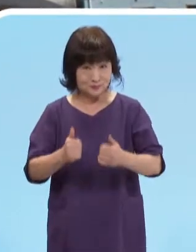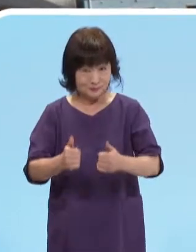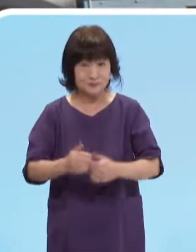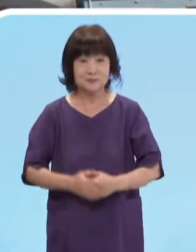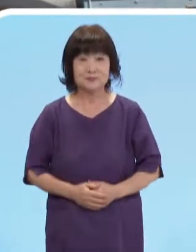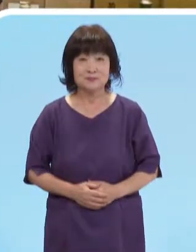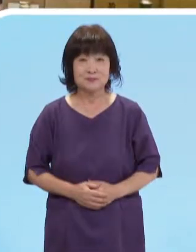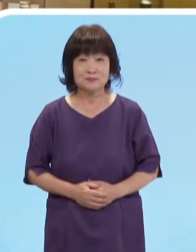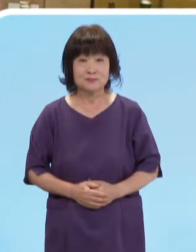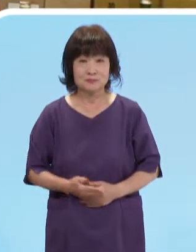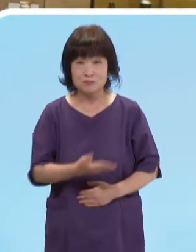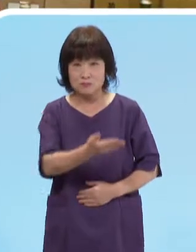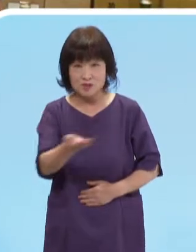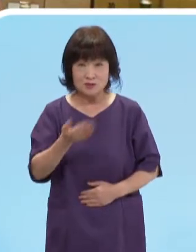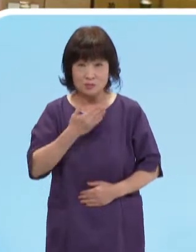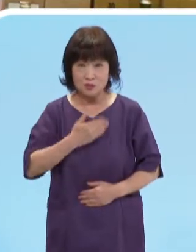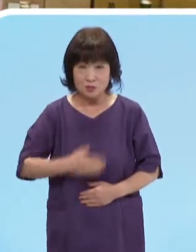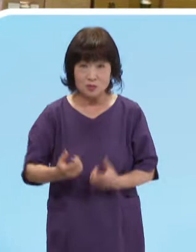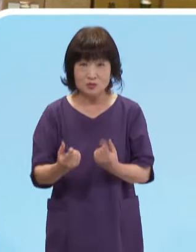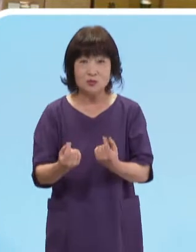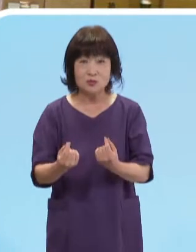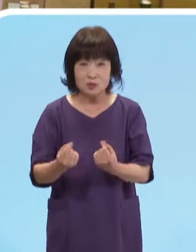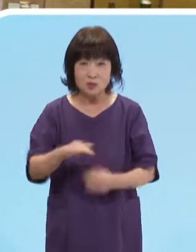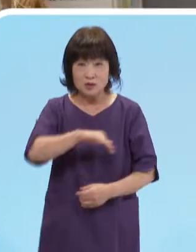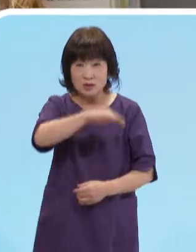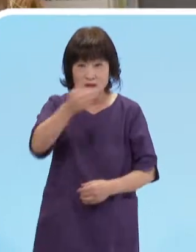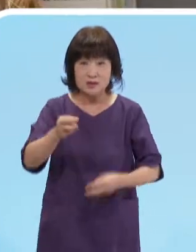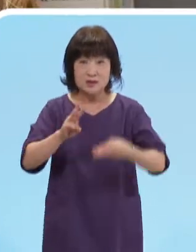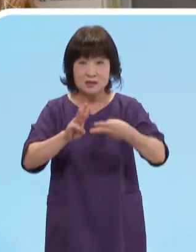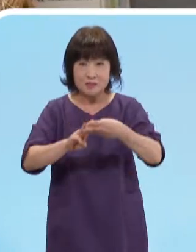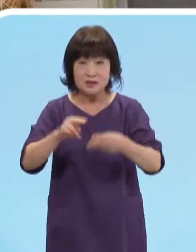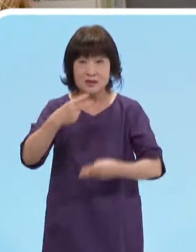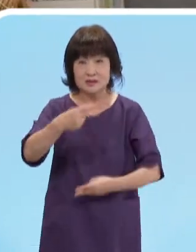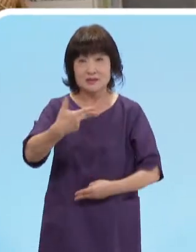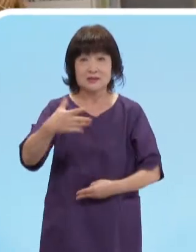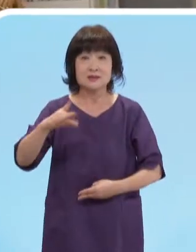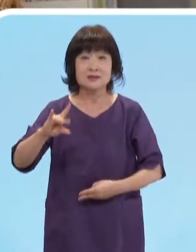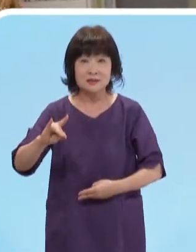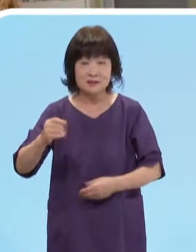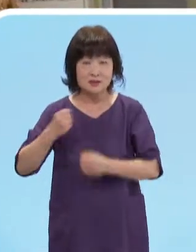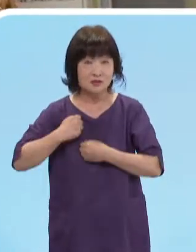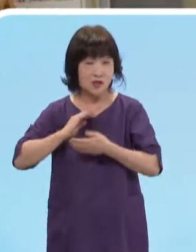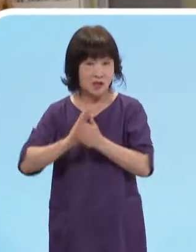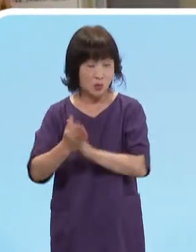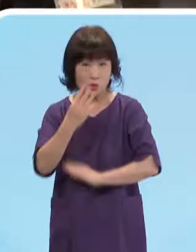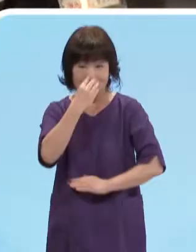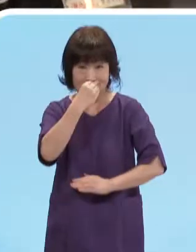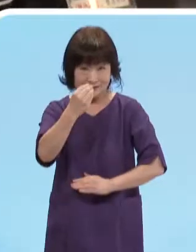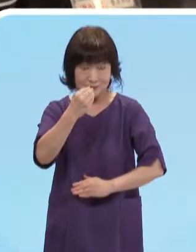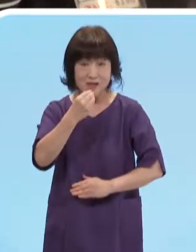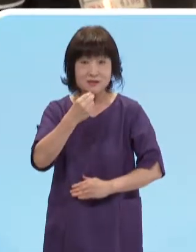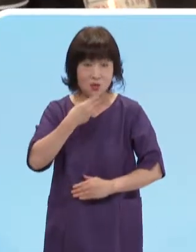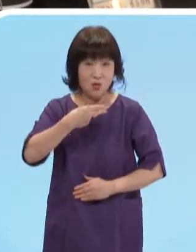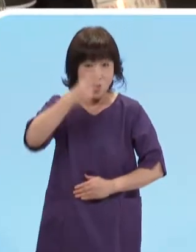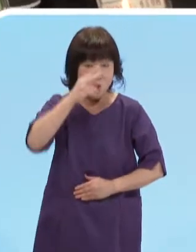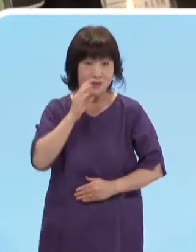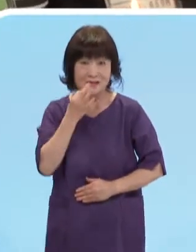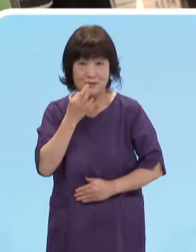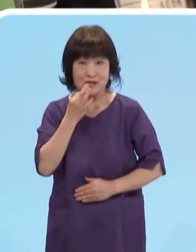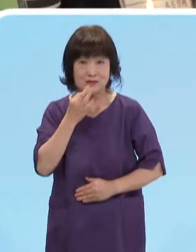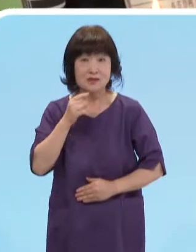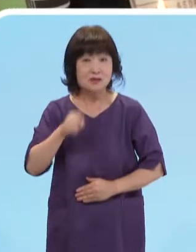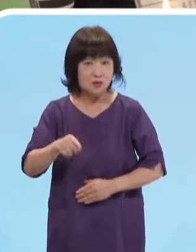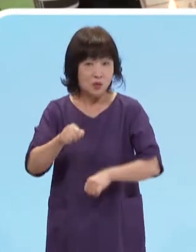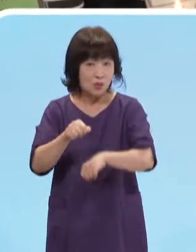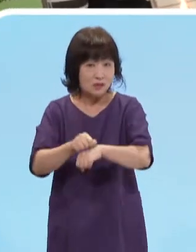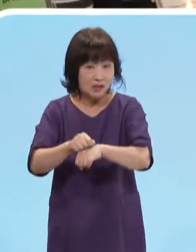ました。ご存知のように山田錦って兵庫県自慢の酒米なんです。こちらでは山